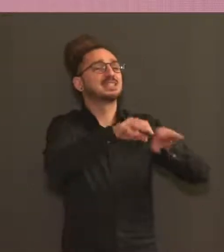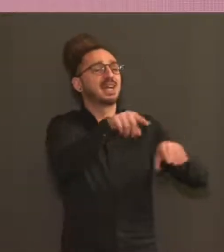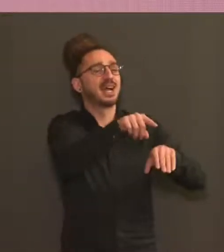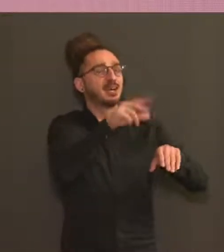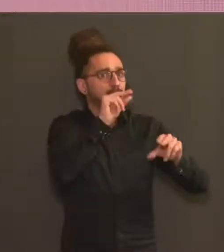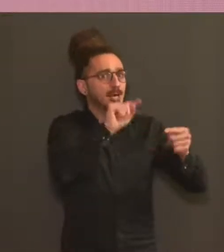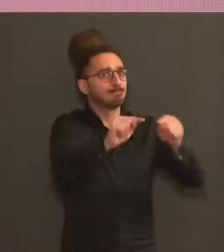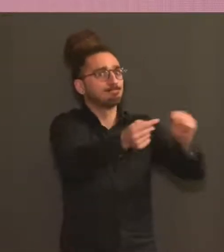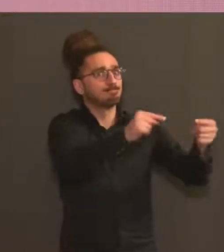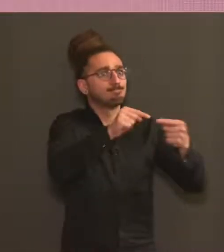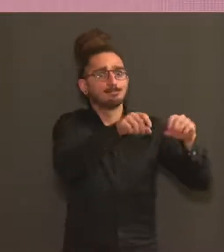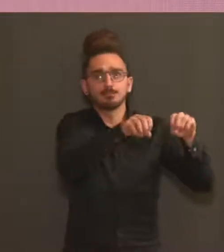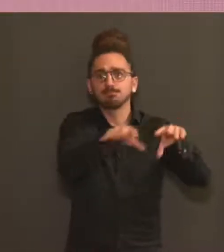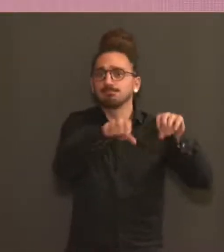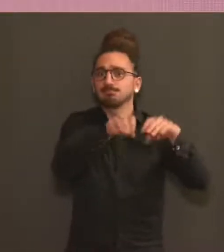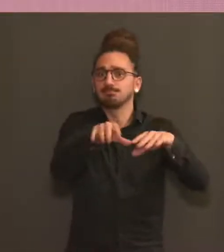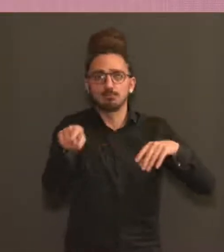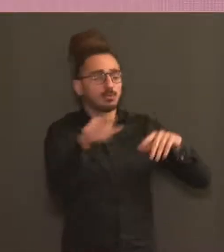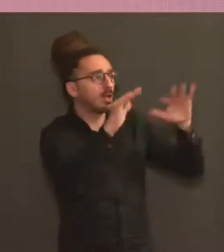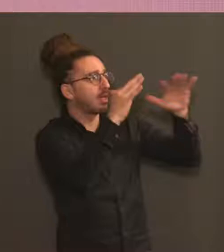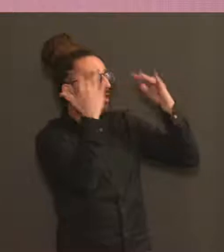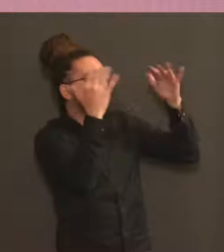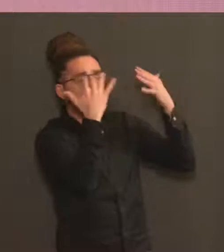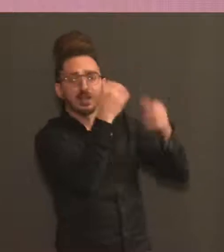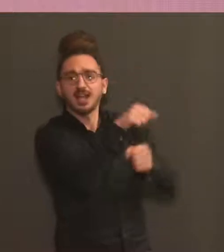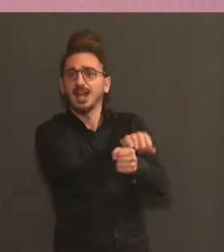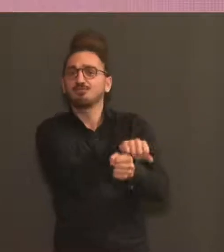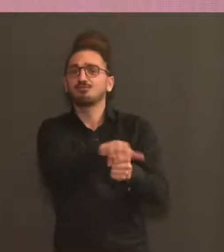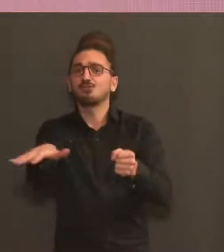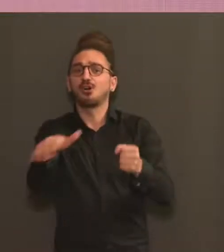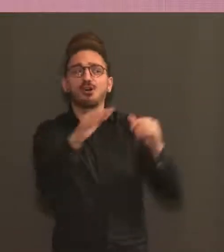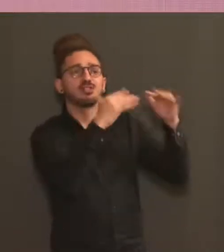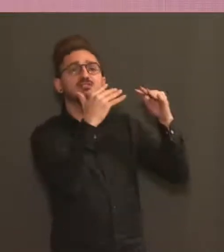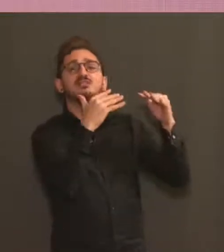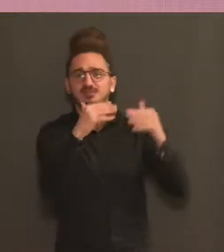médias sur les bénéfices attendus de la vaccination.